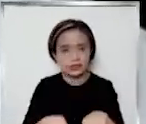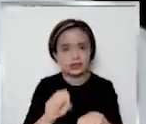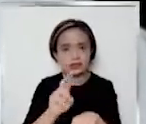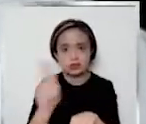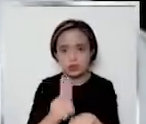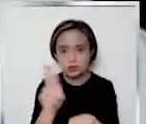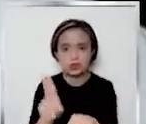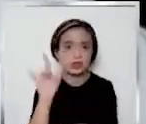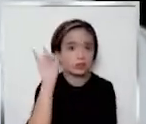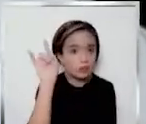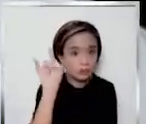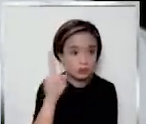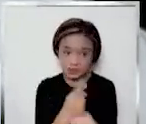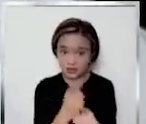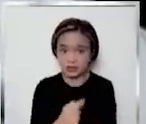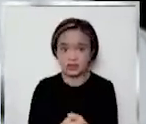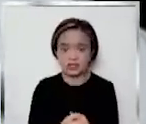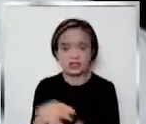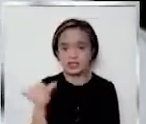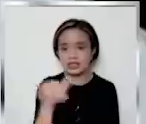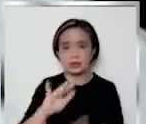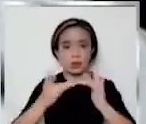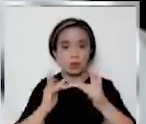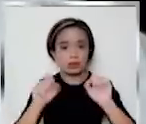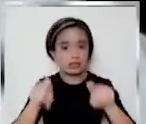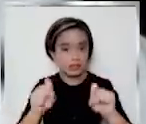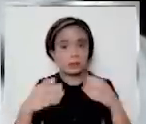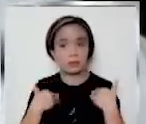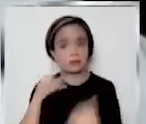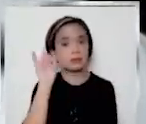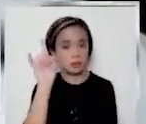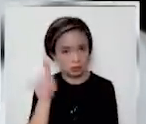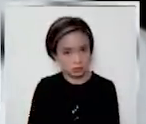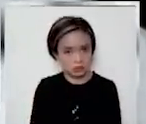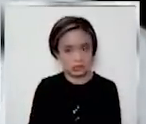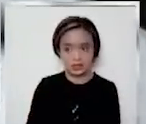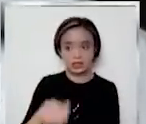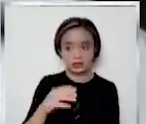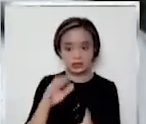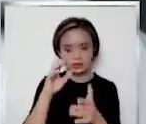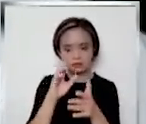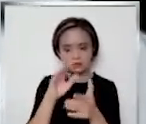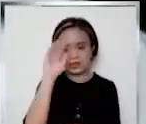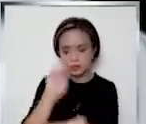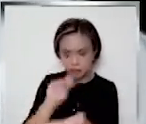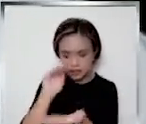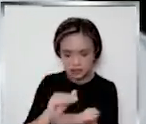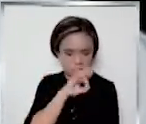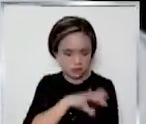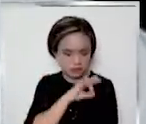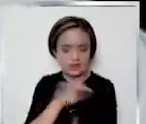promos. Diba? Usually may, kahit sa mga online selling may mga promos eh. Binabawasan nila yung kita nila. Nang sa ganun, may customer pa rin